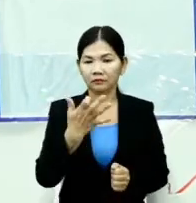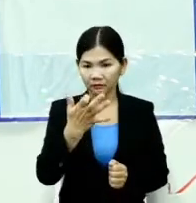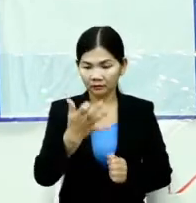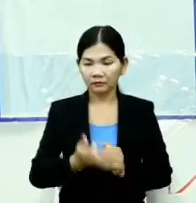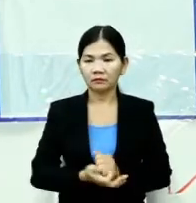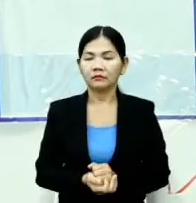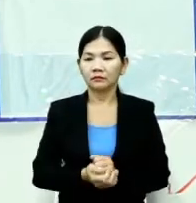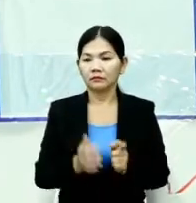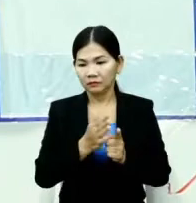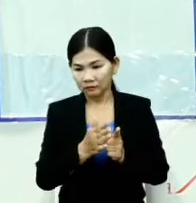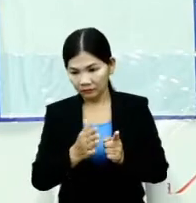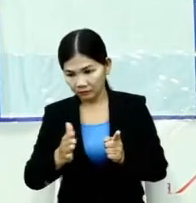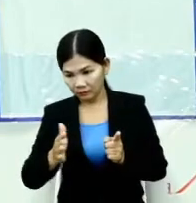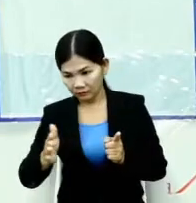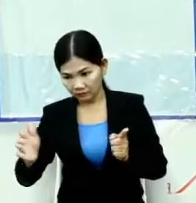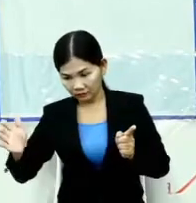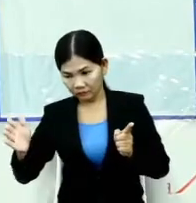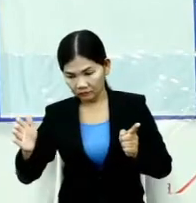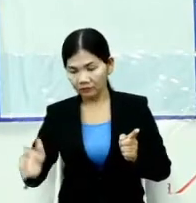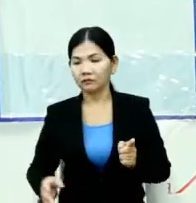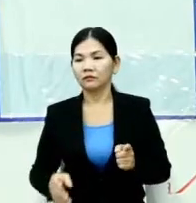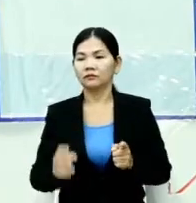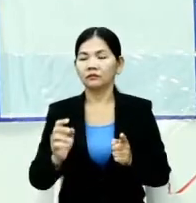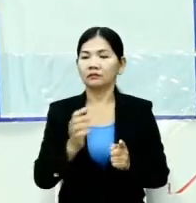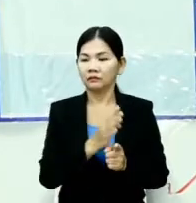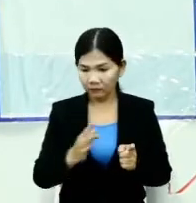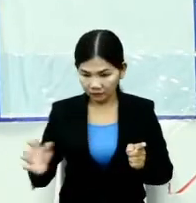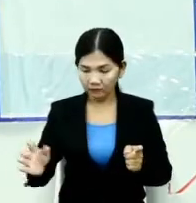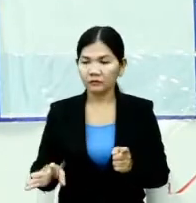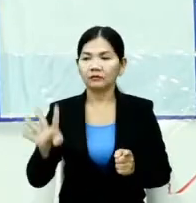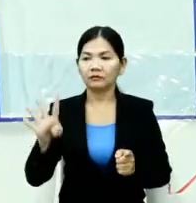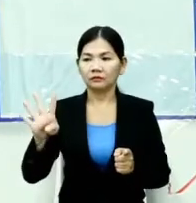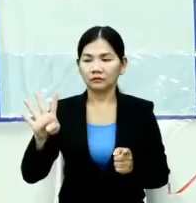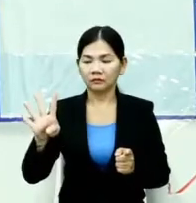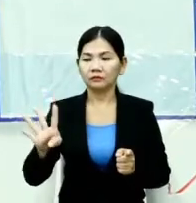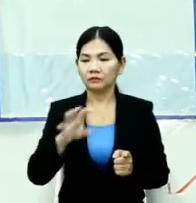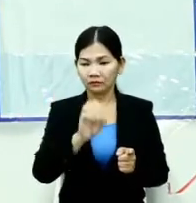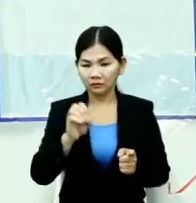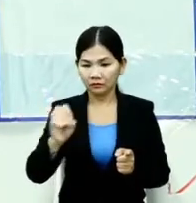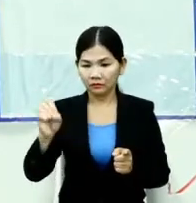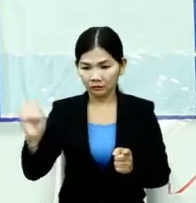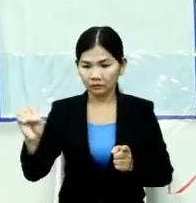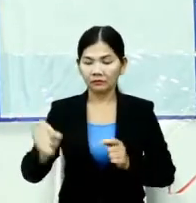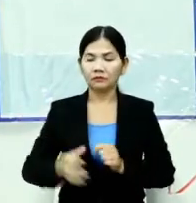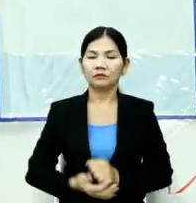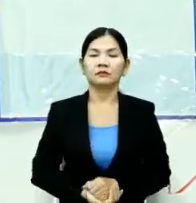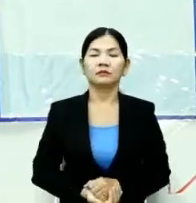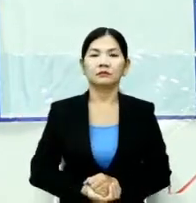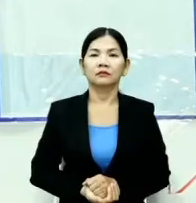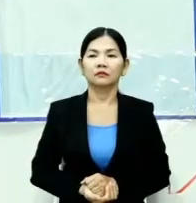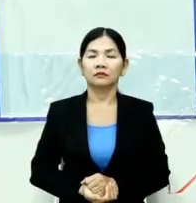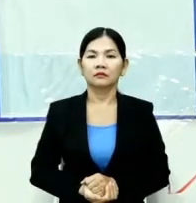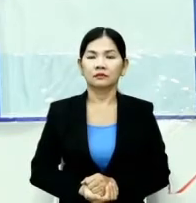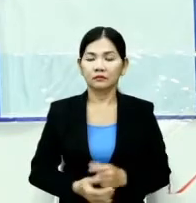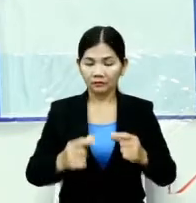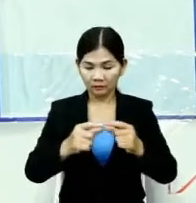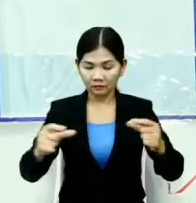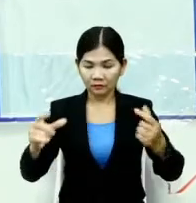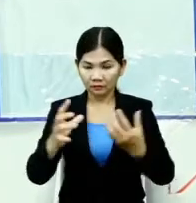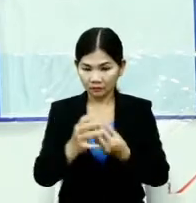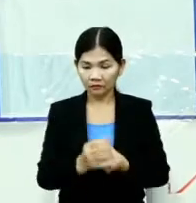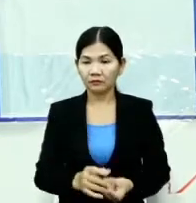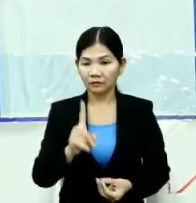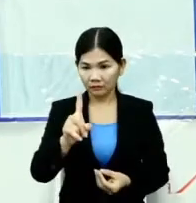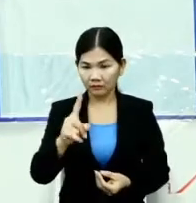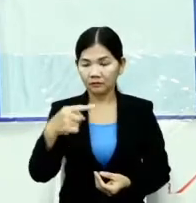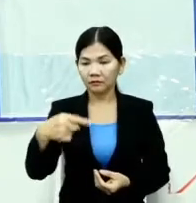ងវាអាចឲ្យចាចំនួន3000នេះបង្កត់ឡើងទៅ4000បានណាកូនណាចា4000ឯគ្រូនឹងថែមបន្តិចចំនួន1000